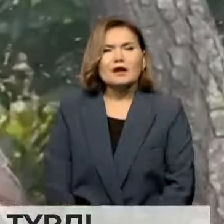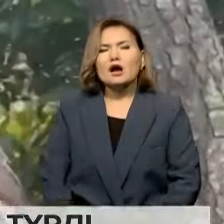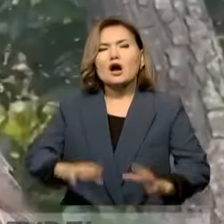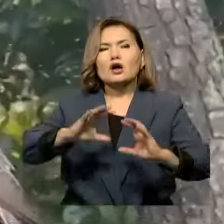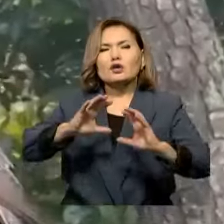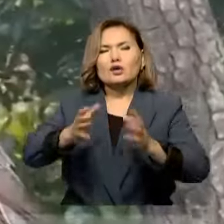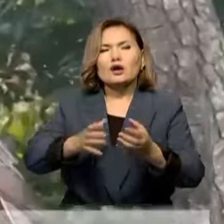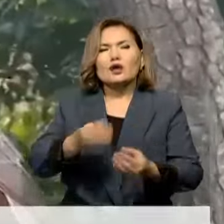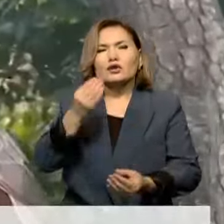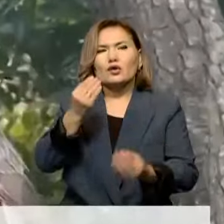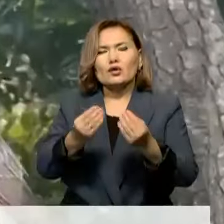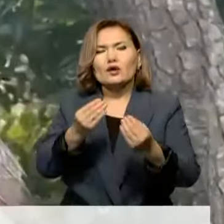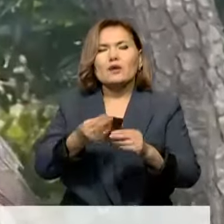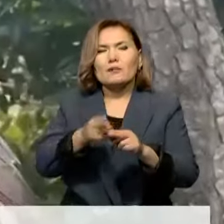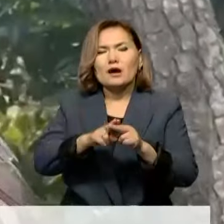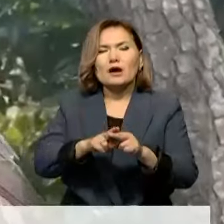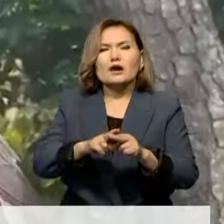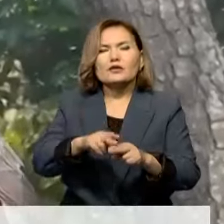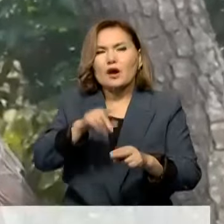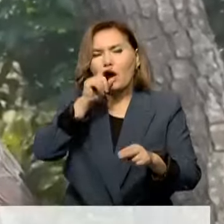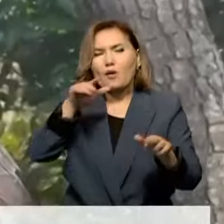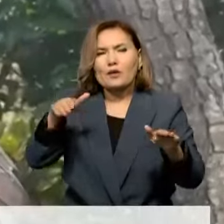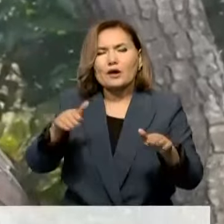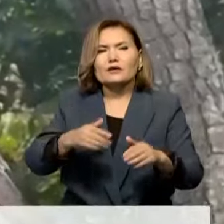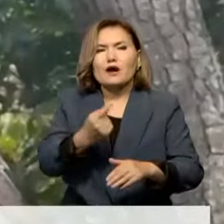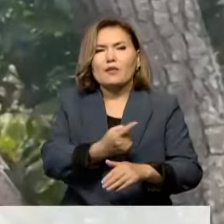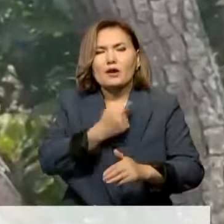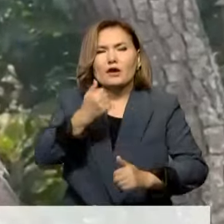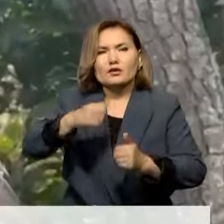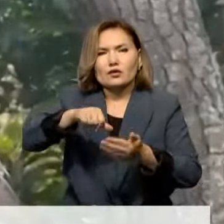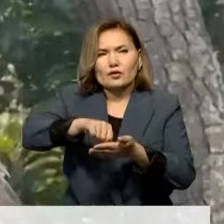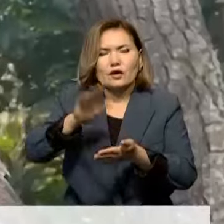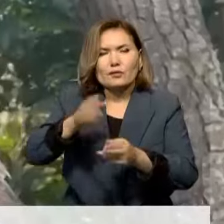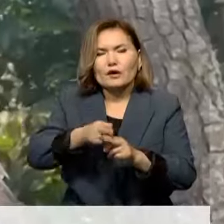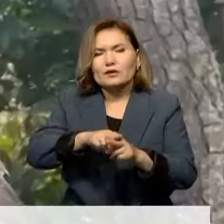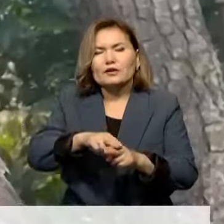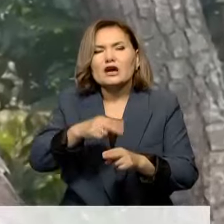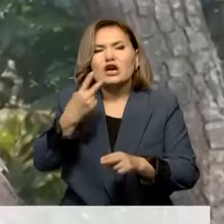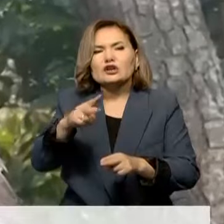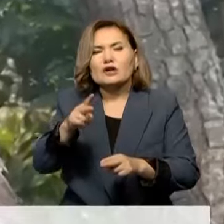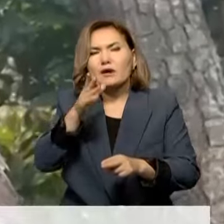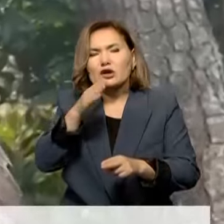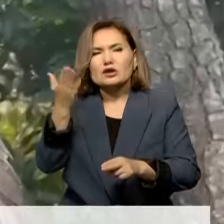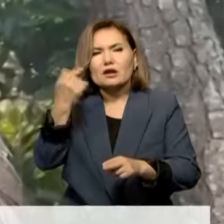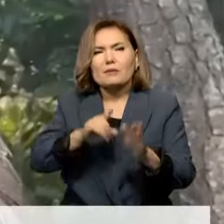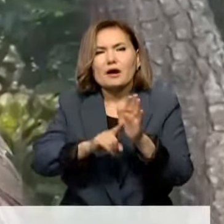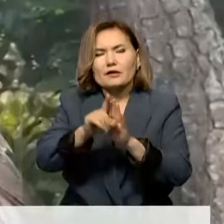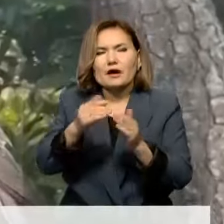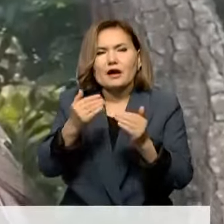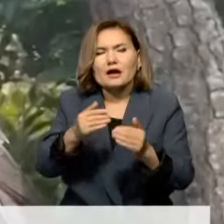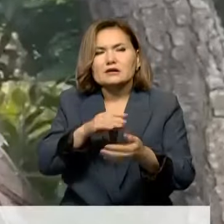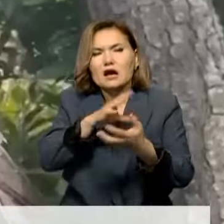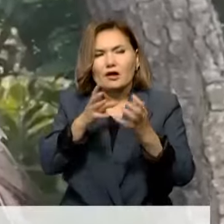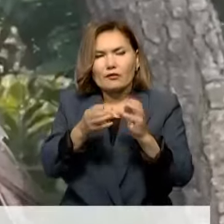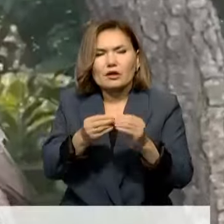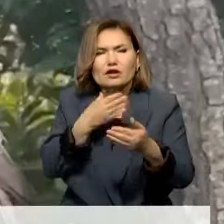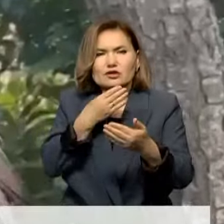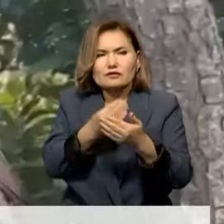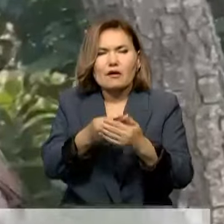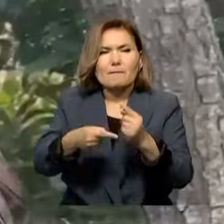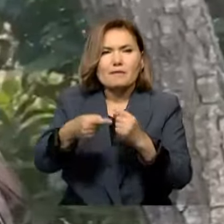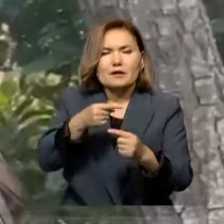Дүниежүзілік көшпенділер ойындарына құсбегілік бойынша қатысу мен үшін зор қуаныш. 20 жыл бұрын хобби ретінде бастап, қазір кәсібіме айналдырғам.